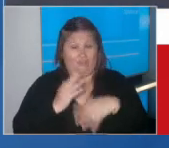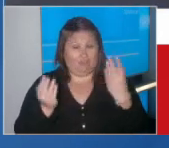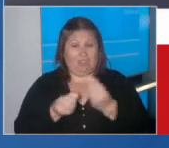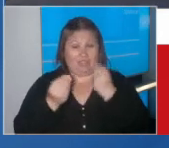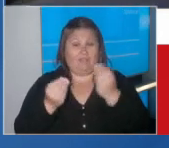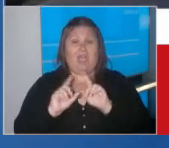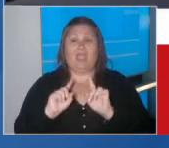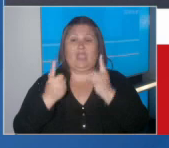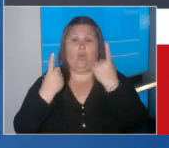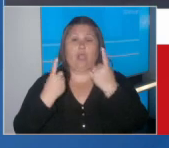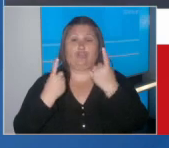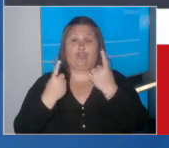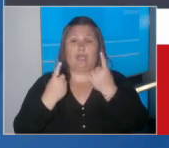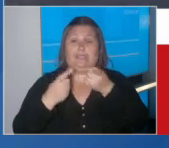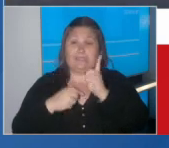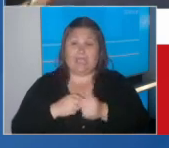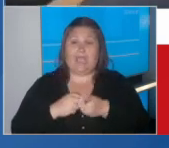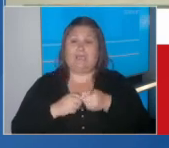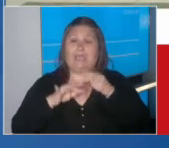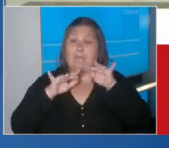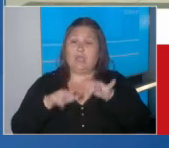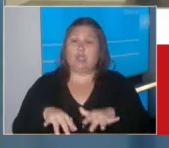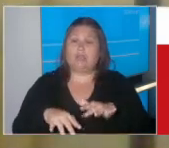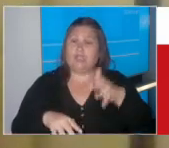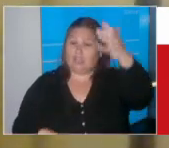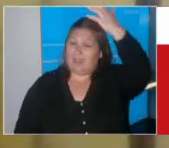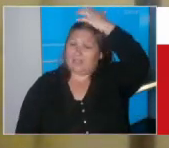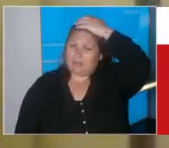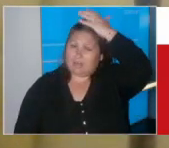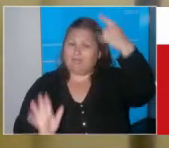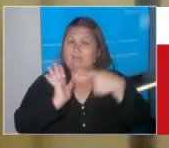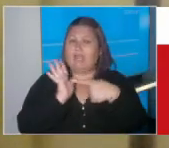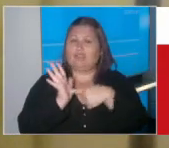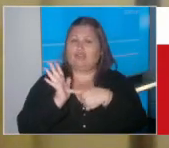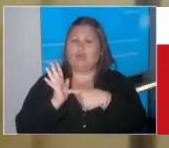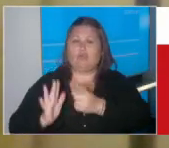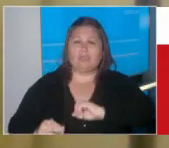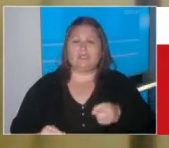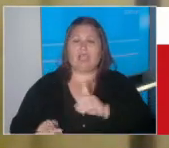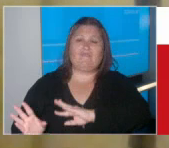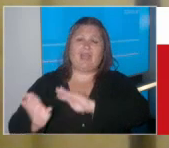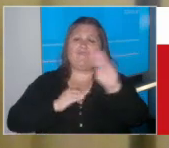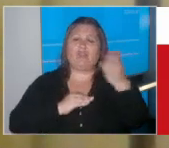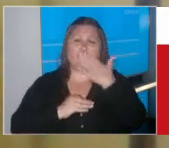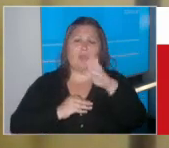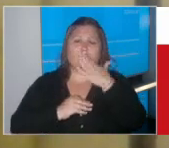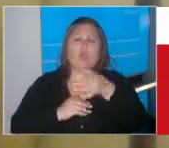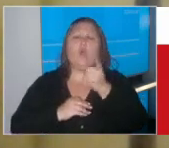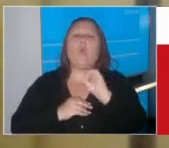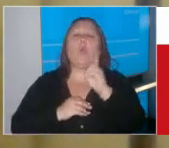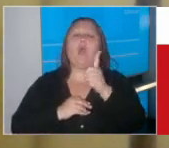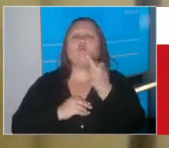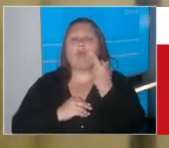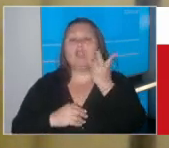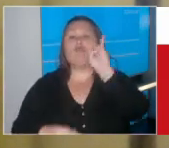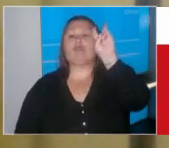אירוע זריקת המיליונים של נפתלי בנט, בגלל זה שהוא סירב לעבור לבירת ישראל ירושלים, היא חמורה עשרות מונים